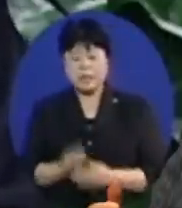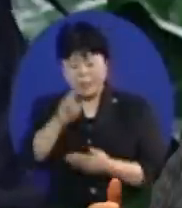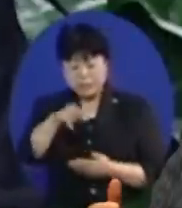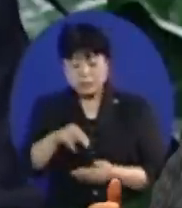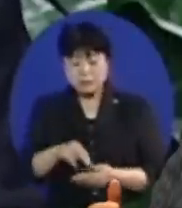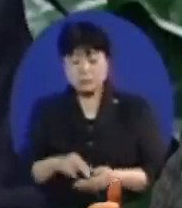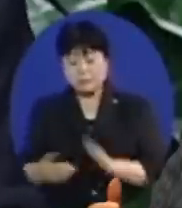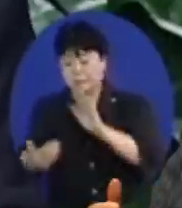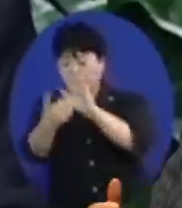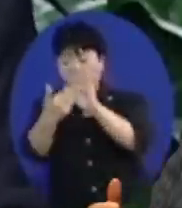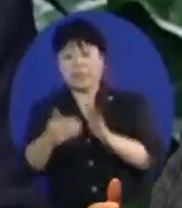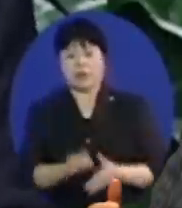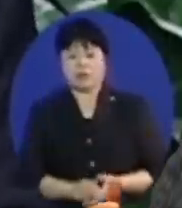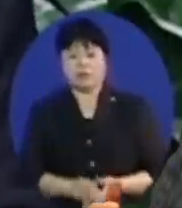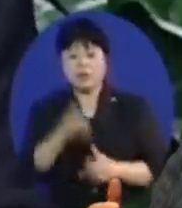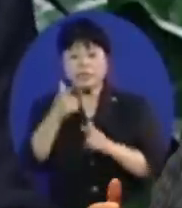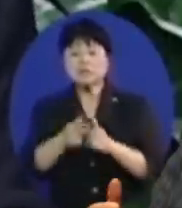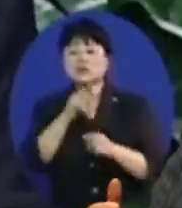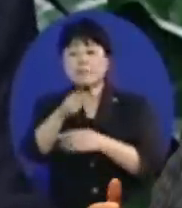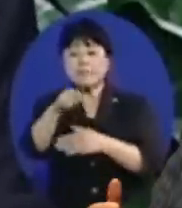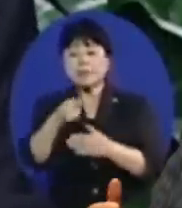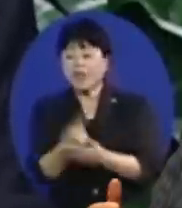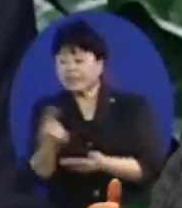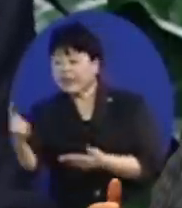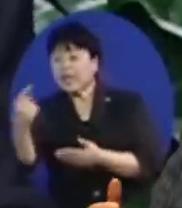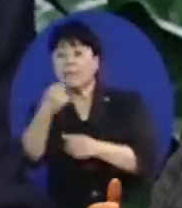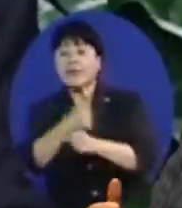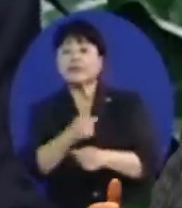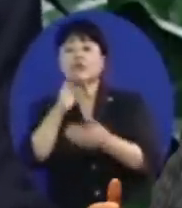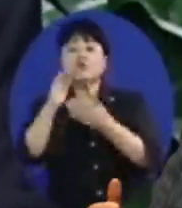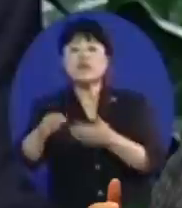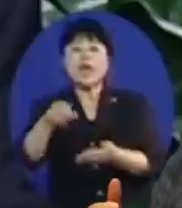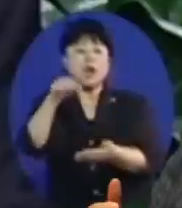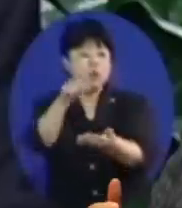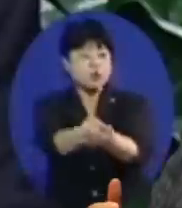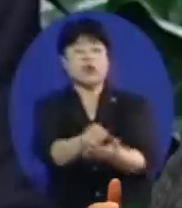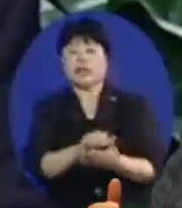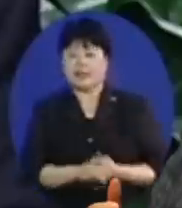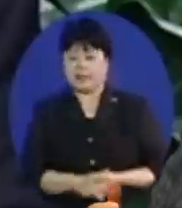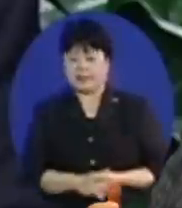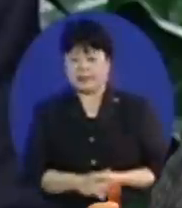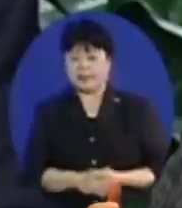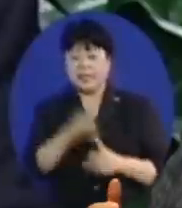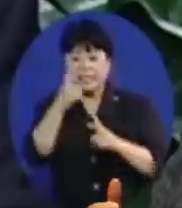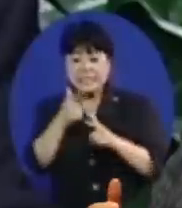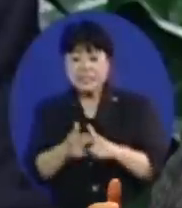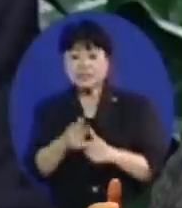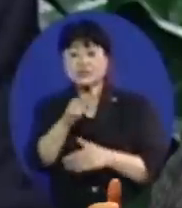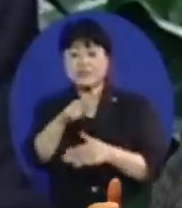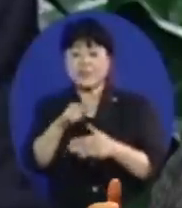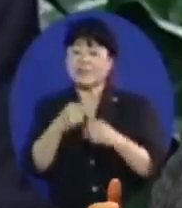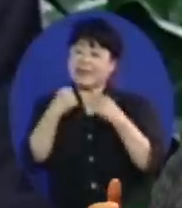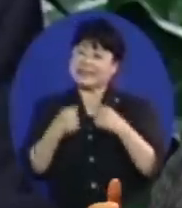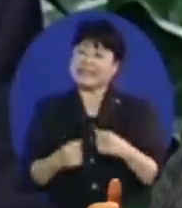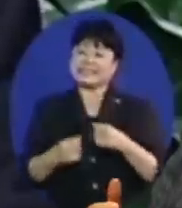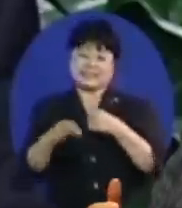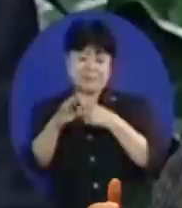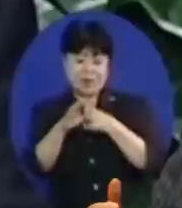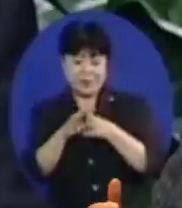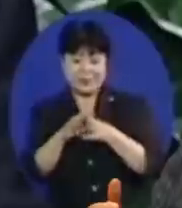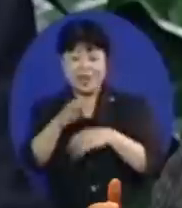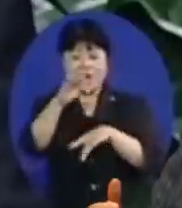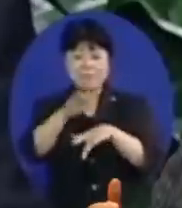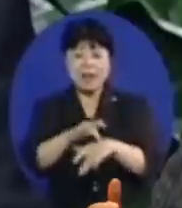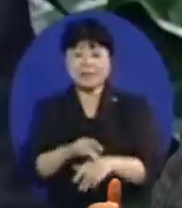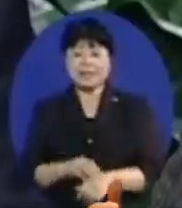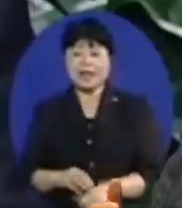만들고 예수님이 마음에서 떠나게 만들고 그리고 우리를 공격하는 것입니다. 예수님이 우리 마음속에 계시는데 마귀가